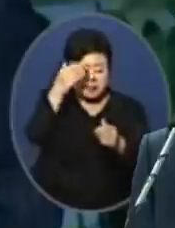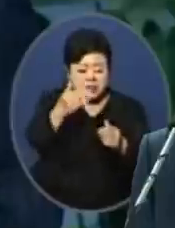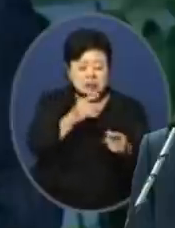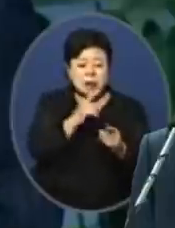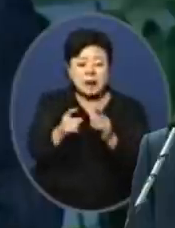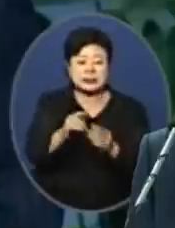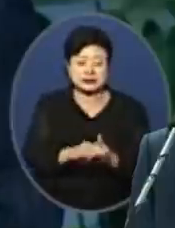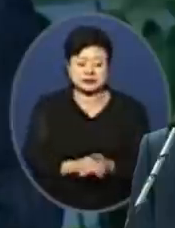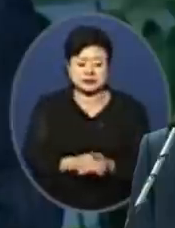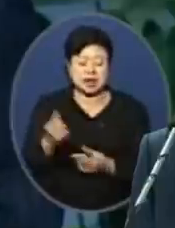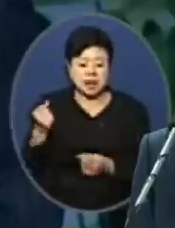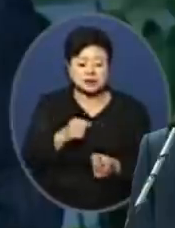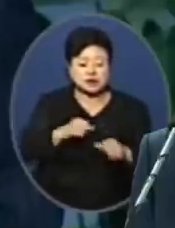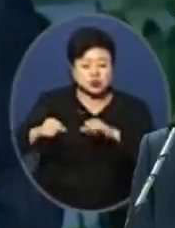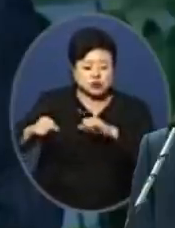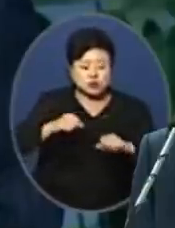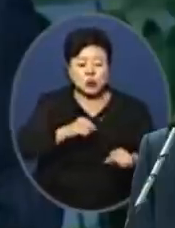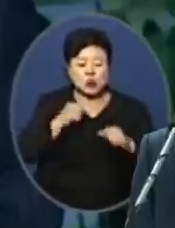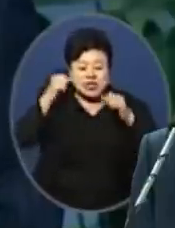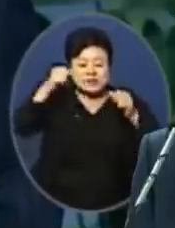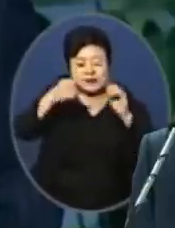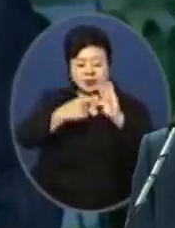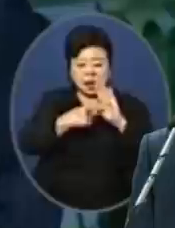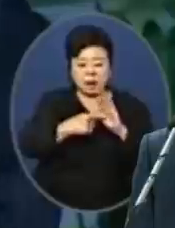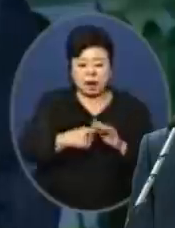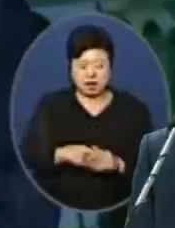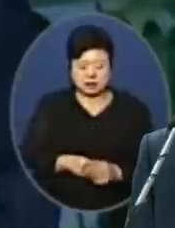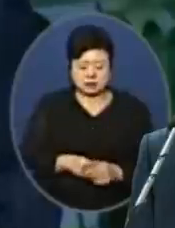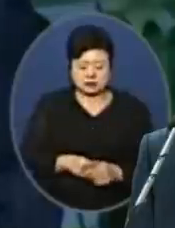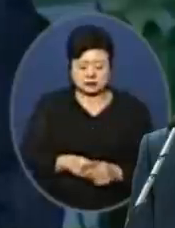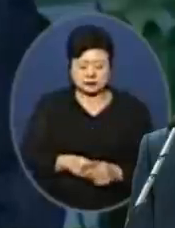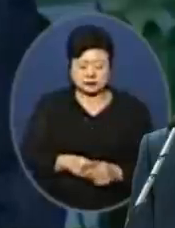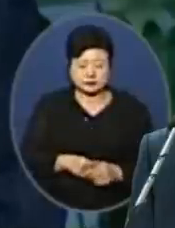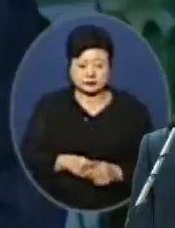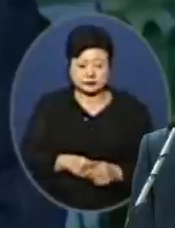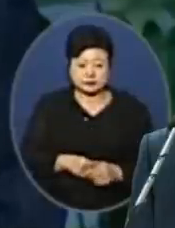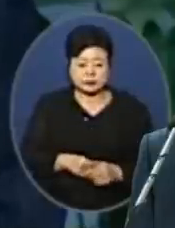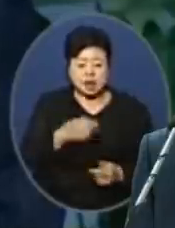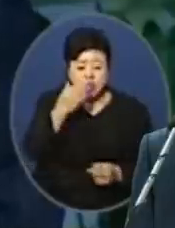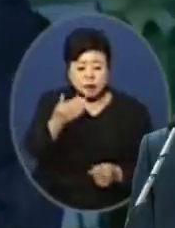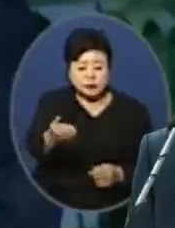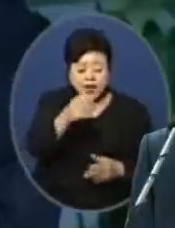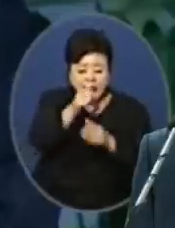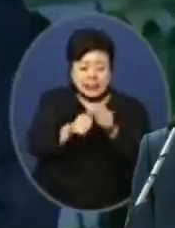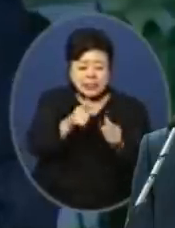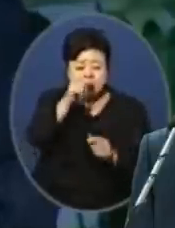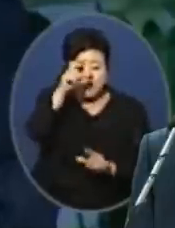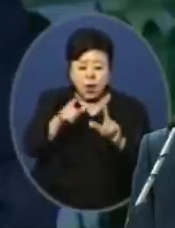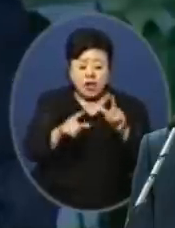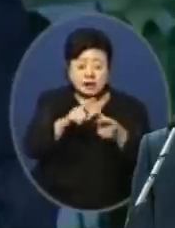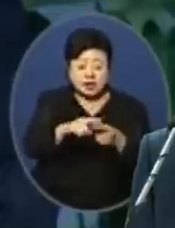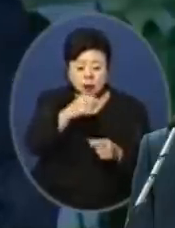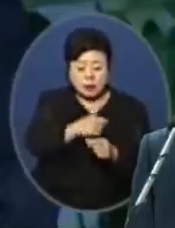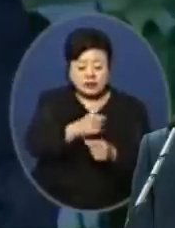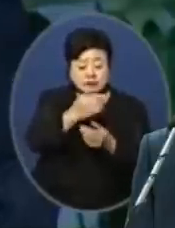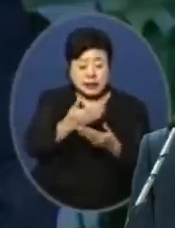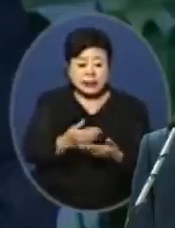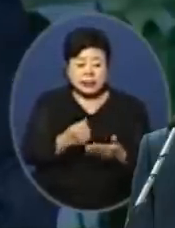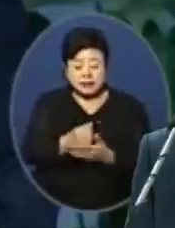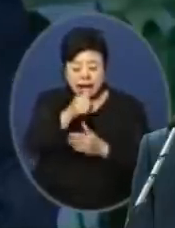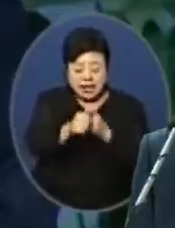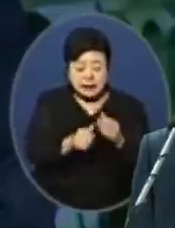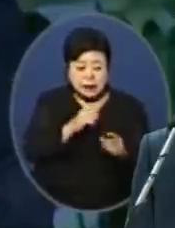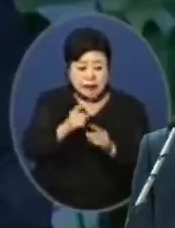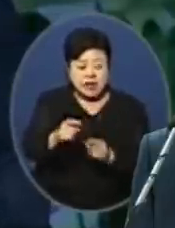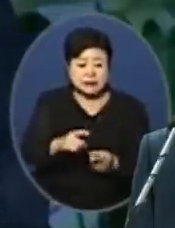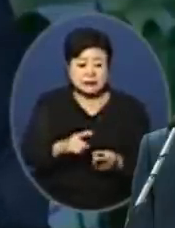그 말씀을 가지고 운동력을 발휘해서 창조한 것입니다. 여러분 하나님의 형상과 모양대로 지었으므로